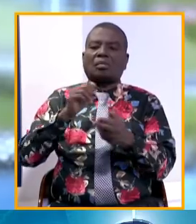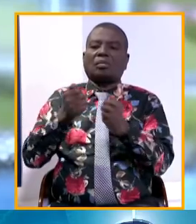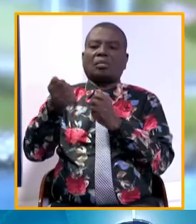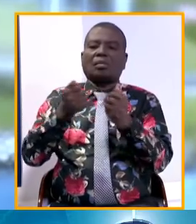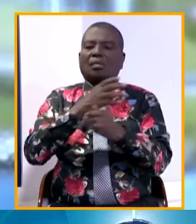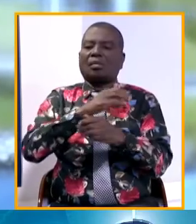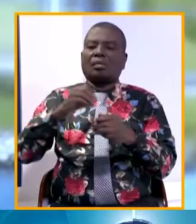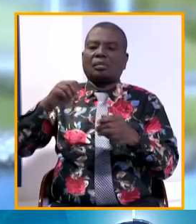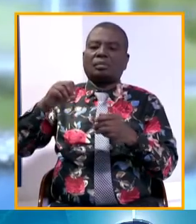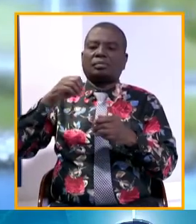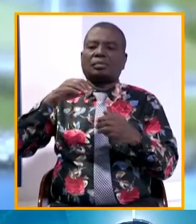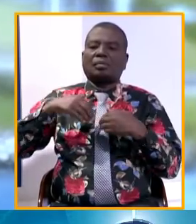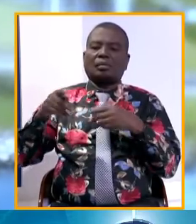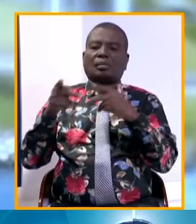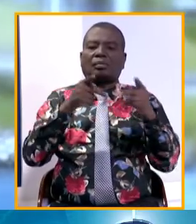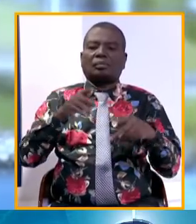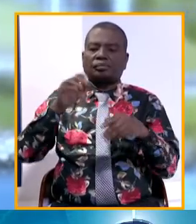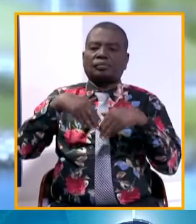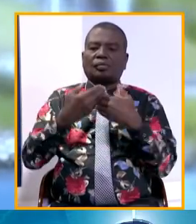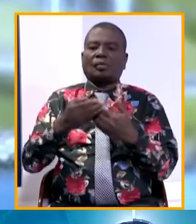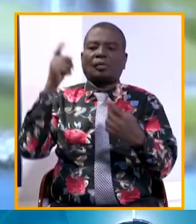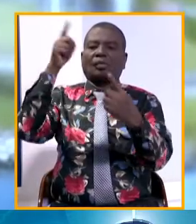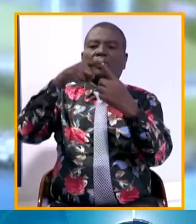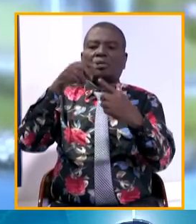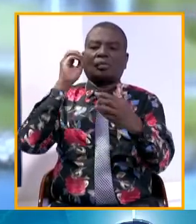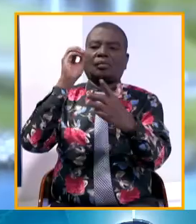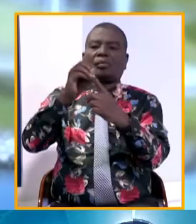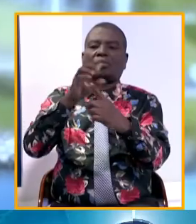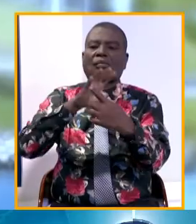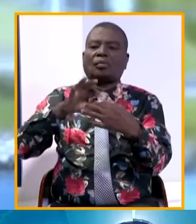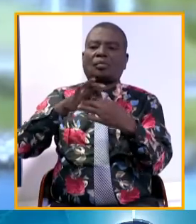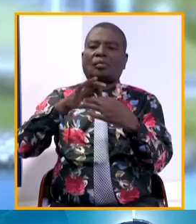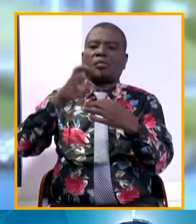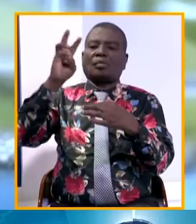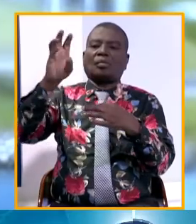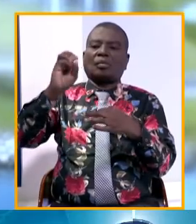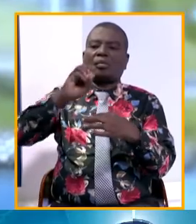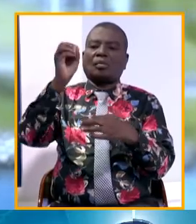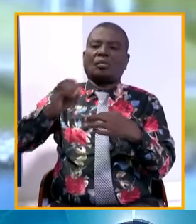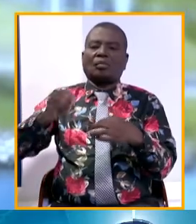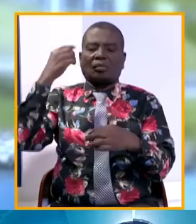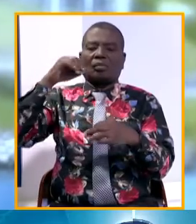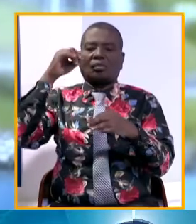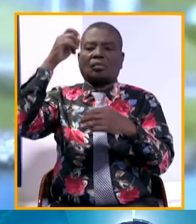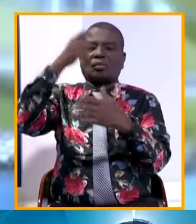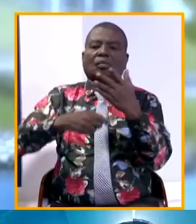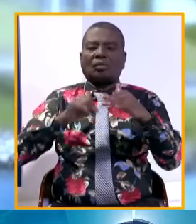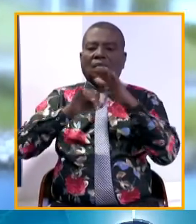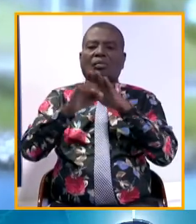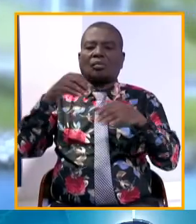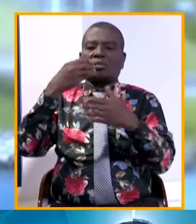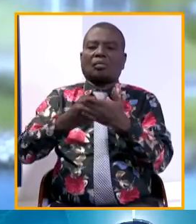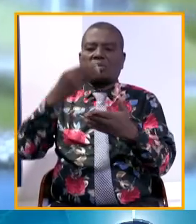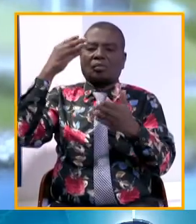échanges et travaux ont porté sur le thème « Comment atteindre l'objectif de 60% de taux d'inclusion financière à